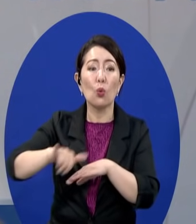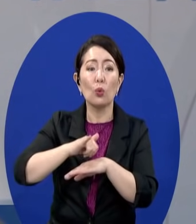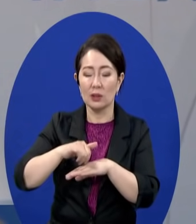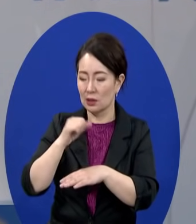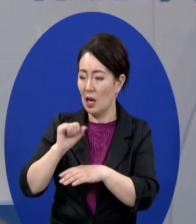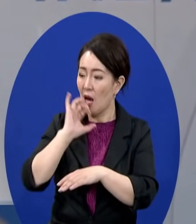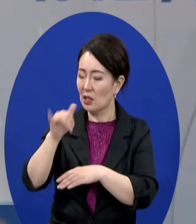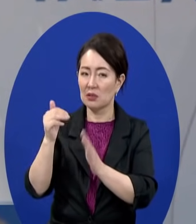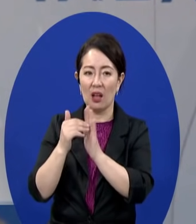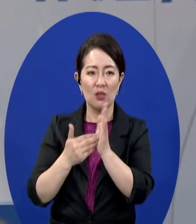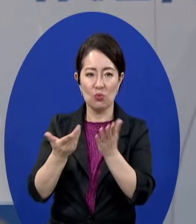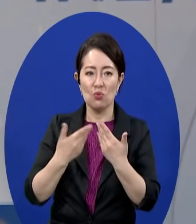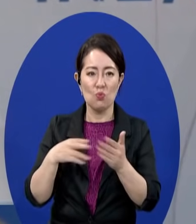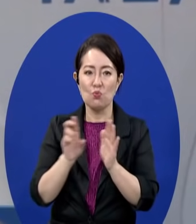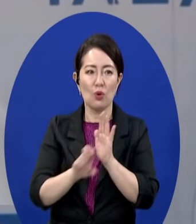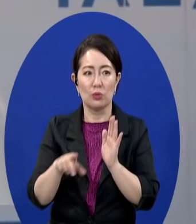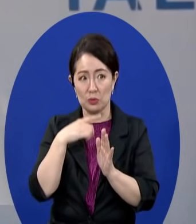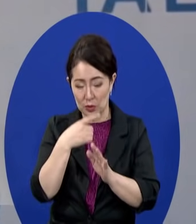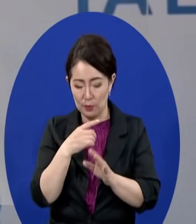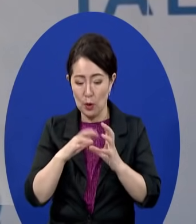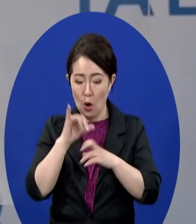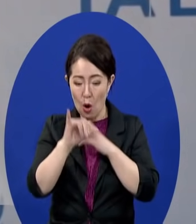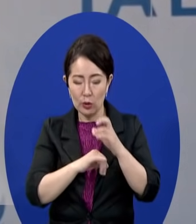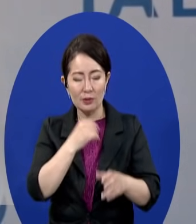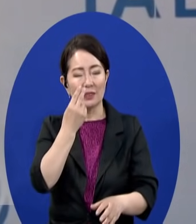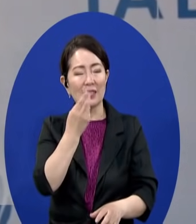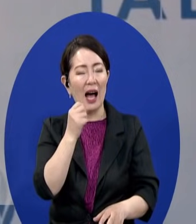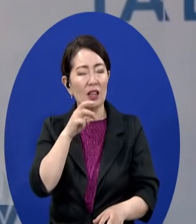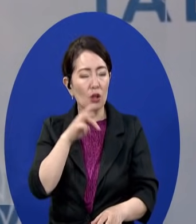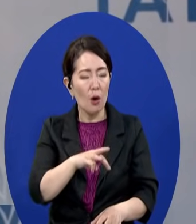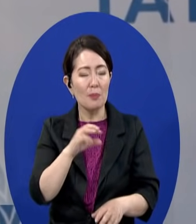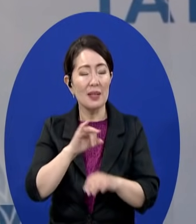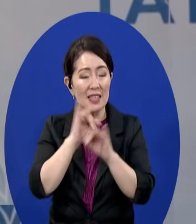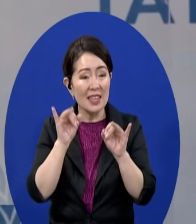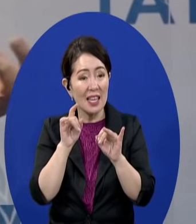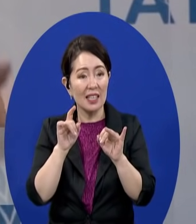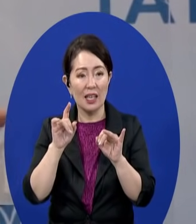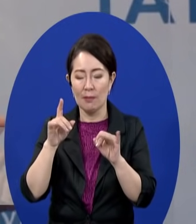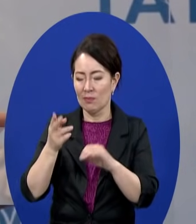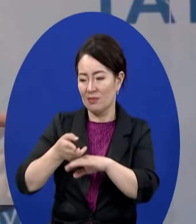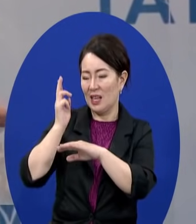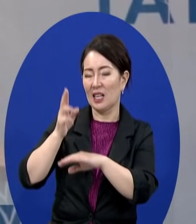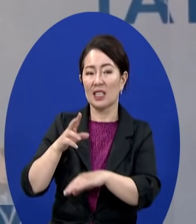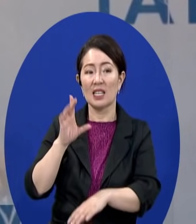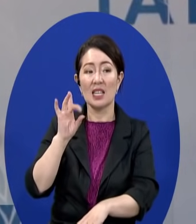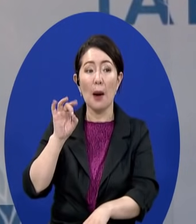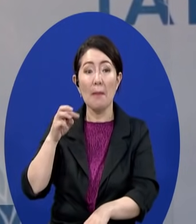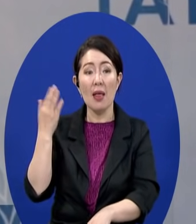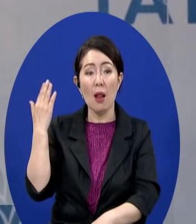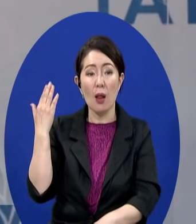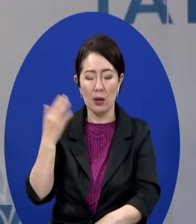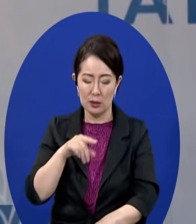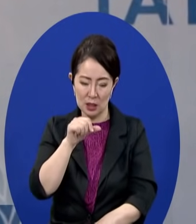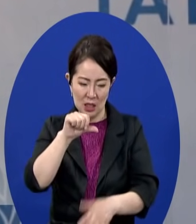өгөх боломжгүйг онцлсан байна. Олон улсын атомын энергийн агентлагийн ерөнхий захирал Рафаэл Гросси хэлэхдээ Иран улс